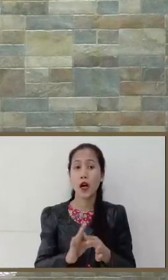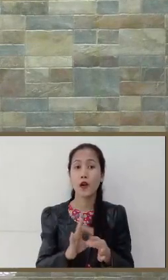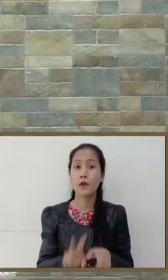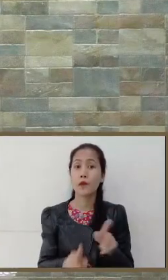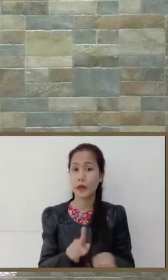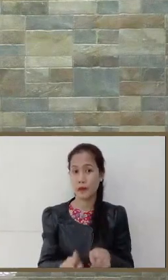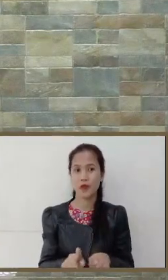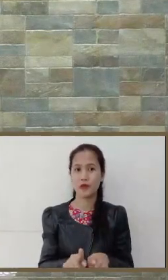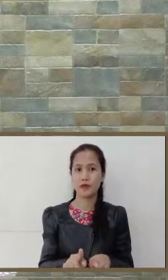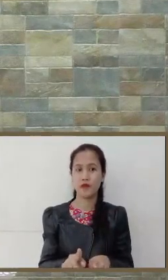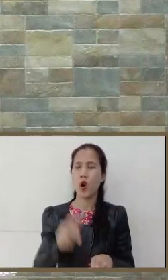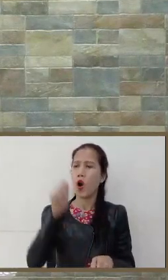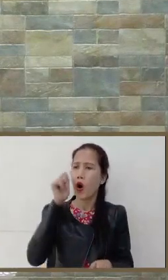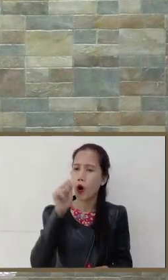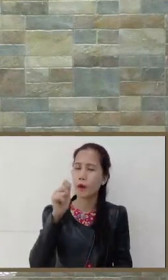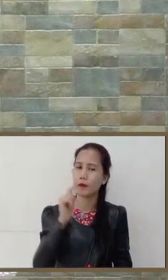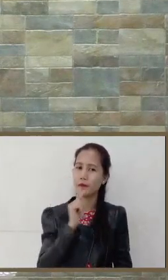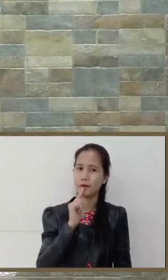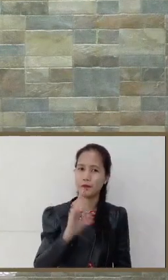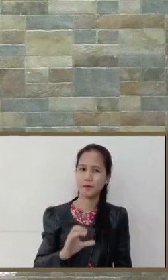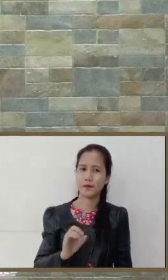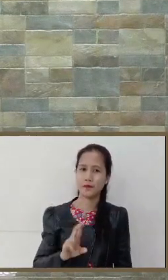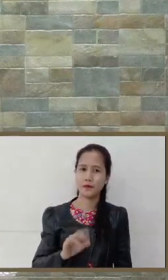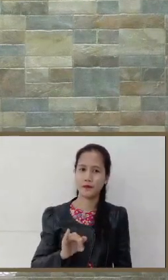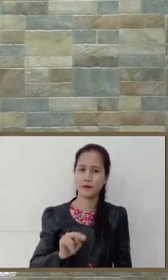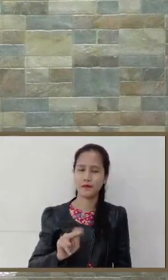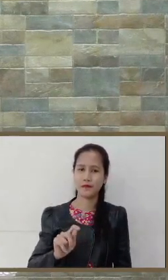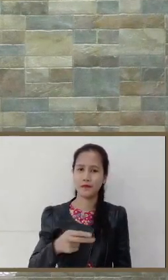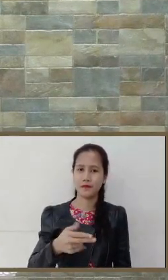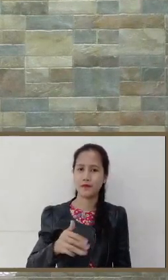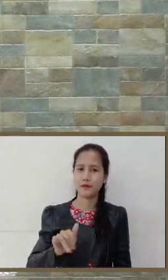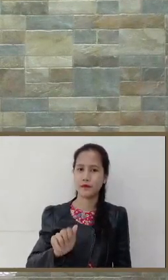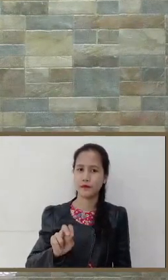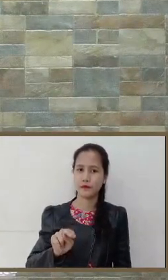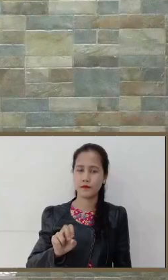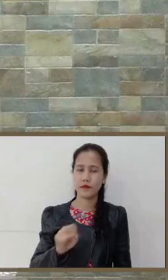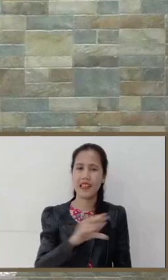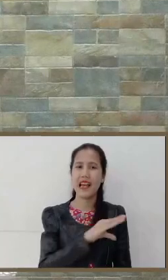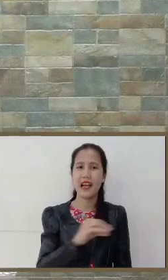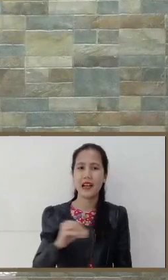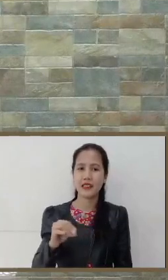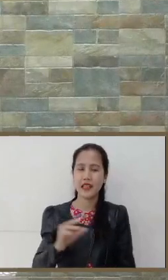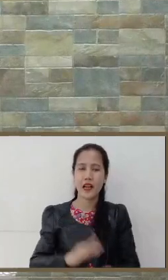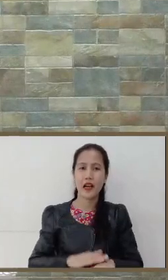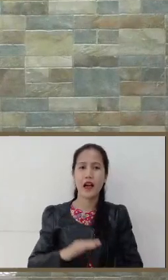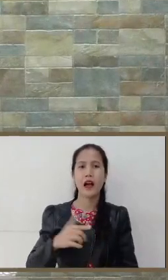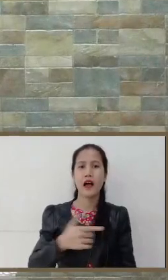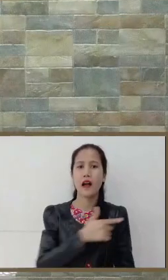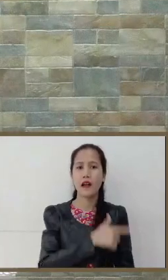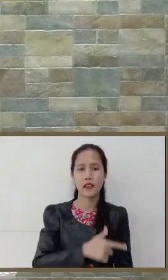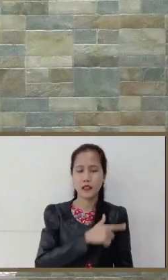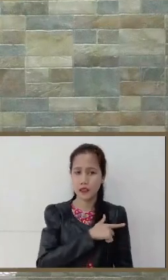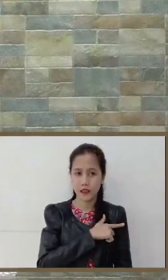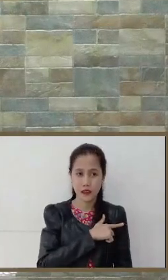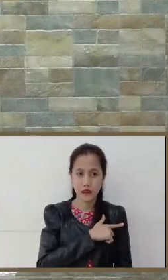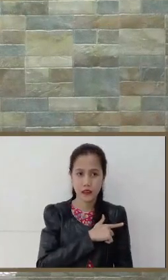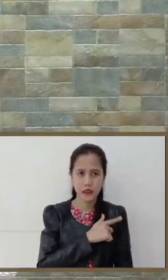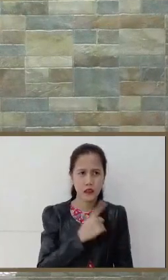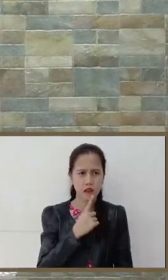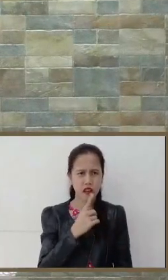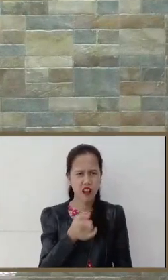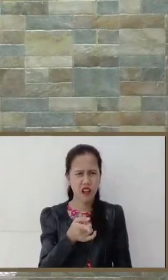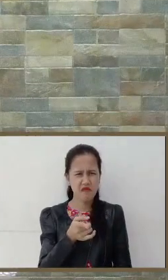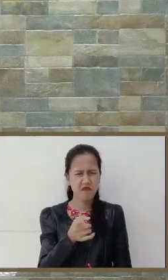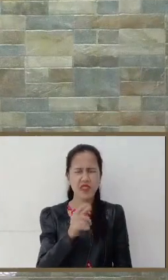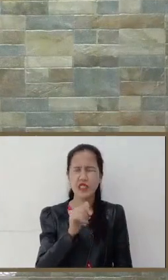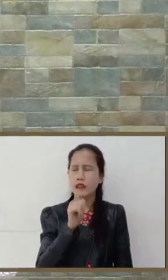sa mga taga-Galacia, sa mga taga-Colosa, hindi ako servant ng tao. Wag din kayo maging servant ng tao. Sa kadahilanang you will never enjoy